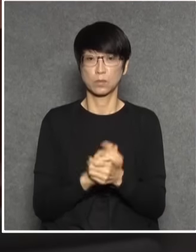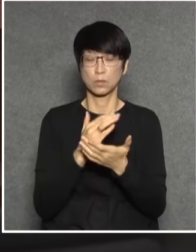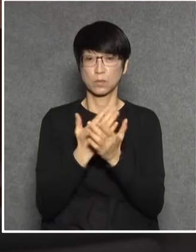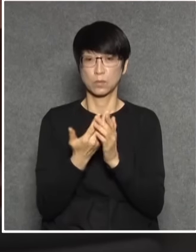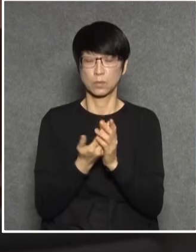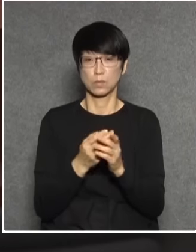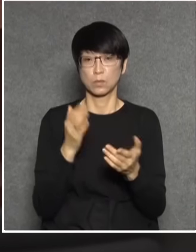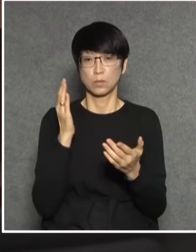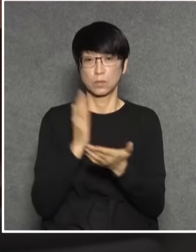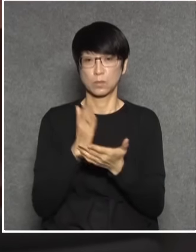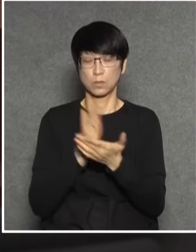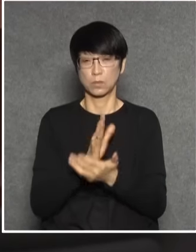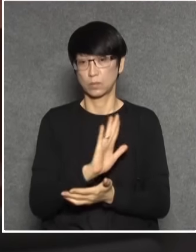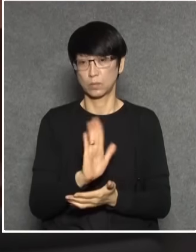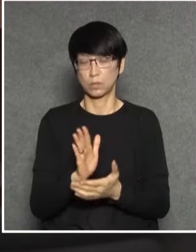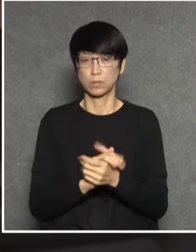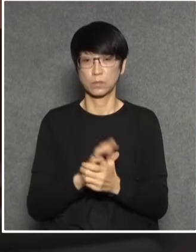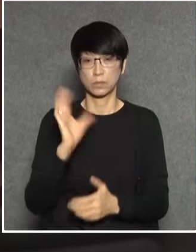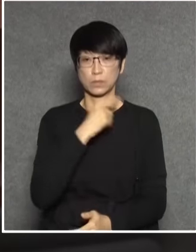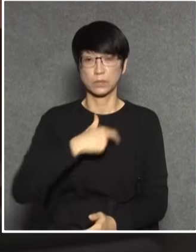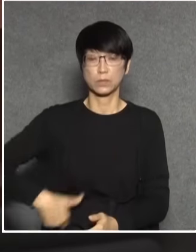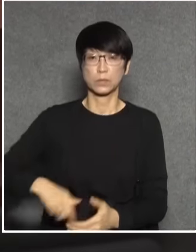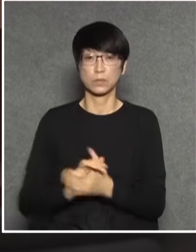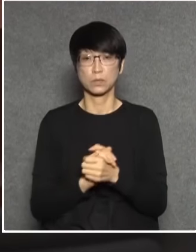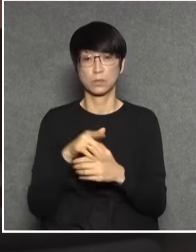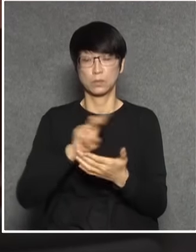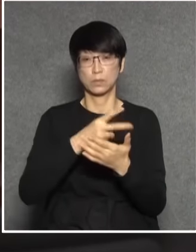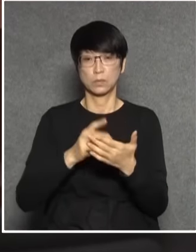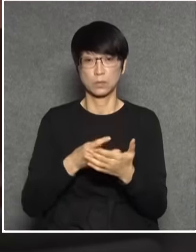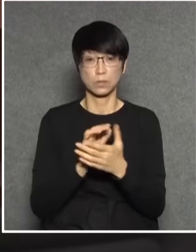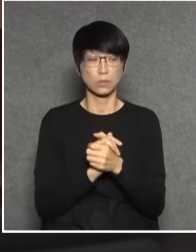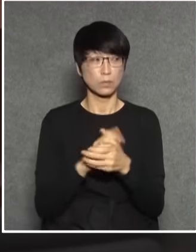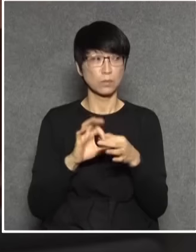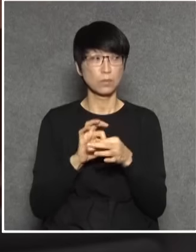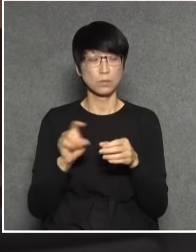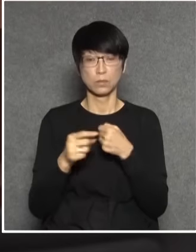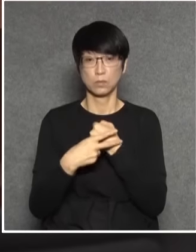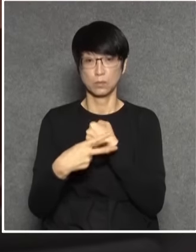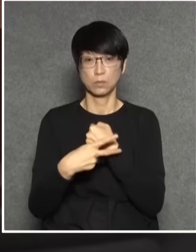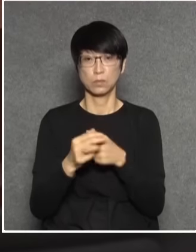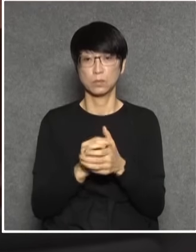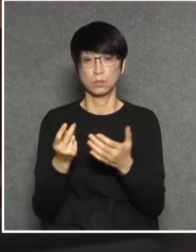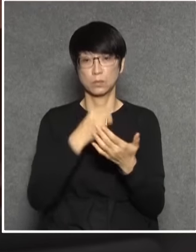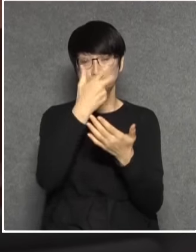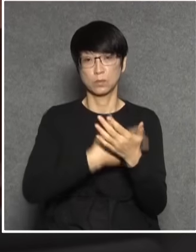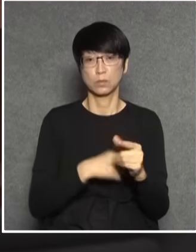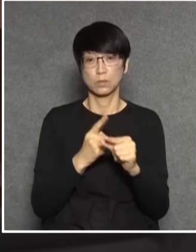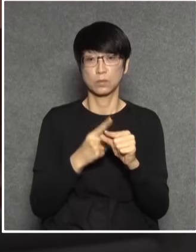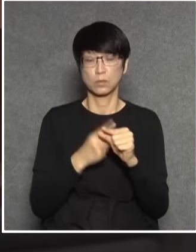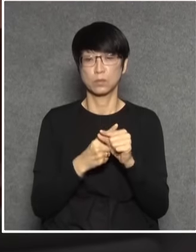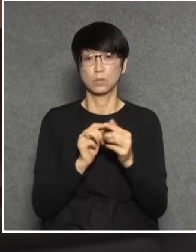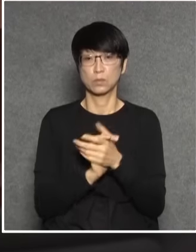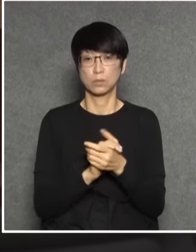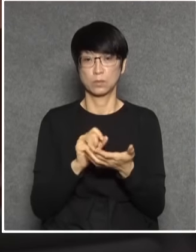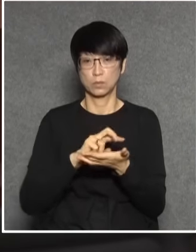歧義。此外，黃議員擬議的修正案只是對第二號條例草案中的中文文本是